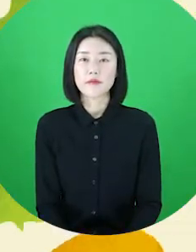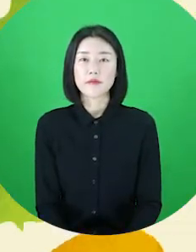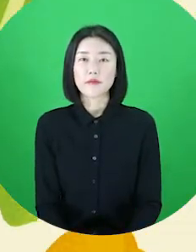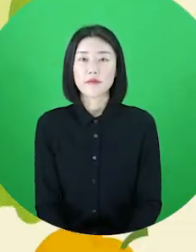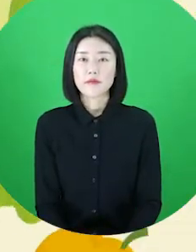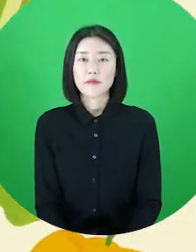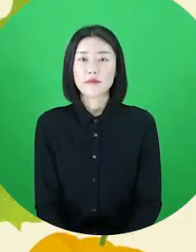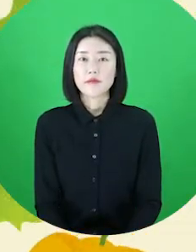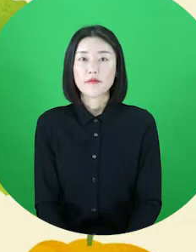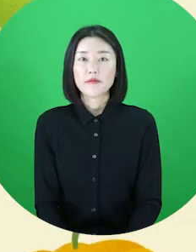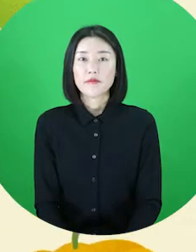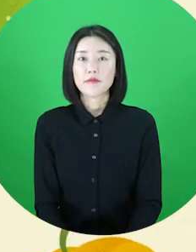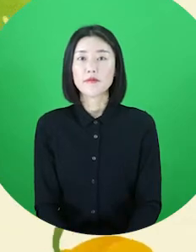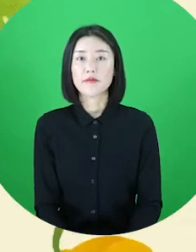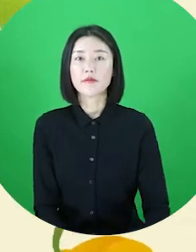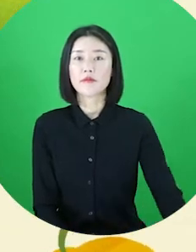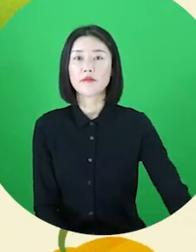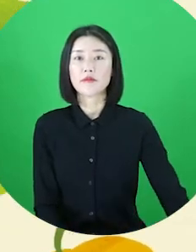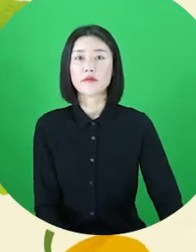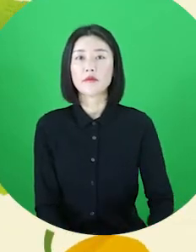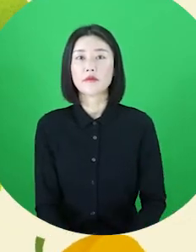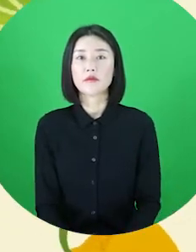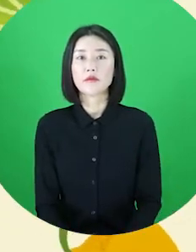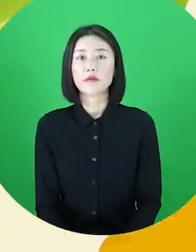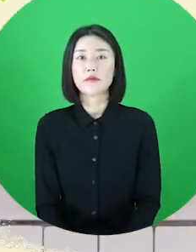2단계 조리하기.